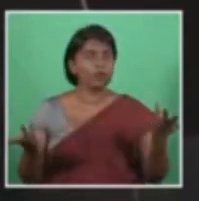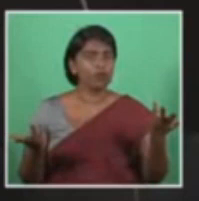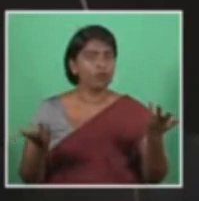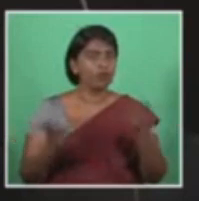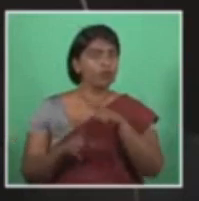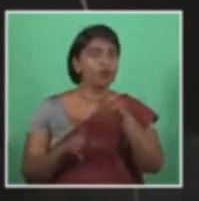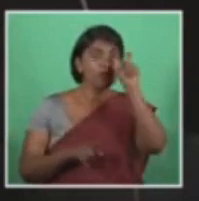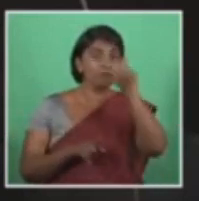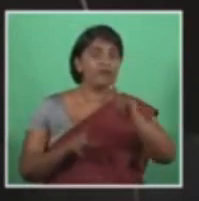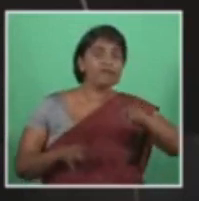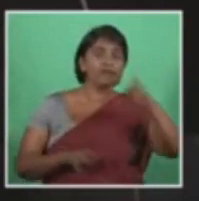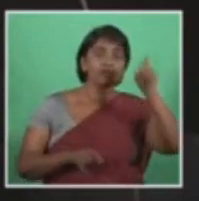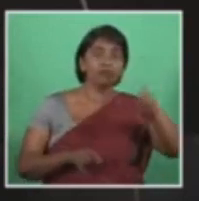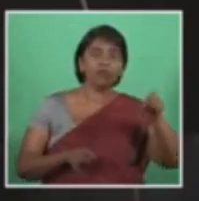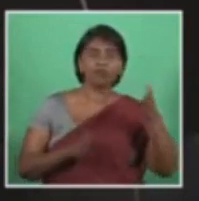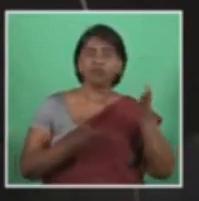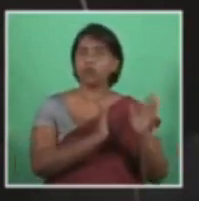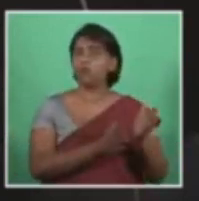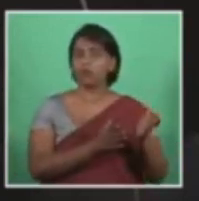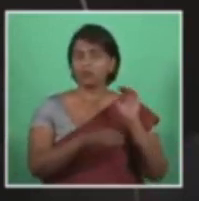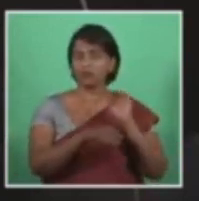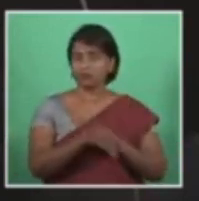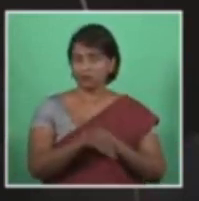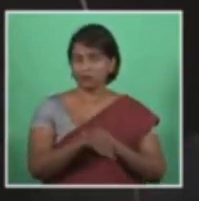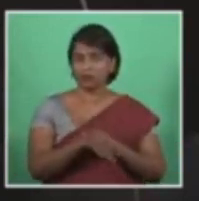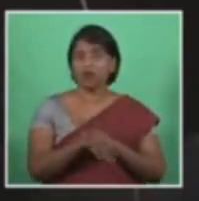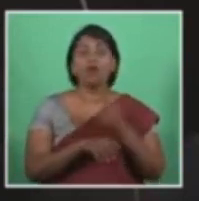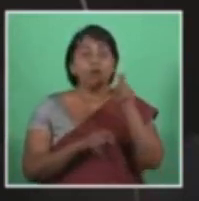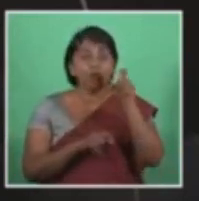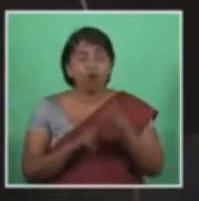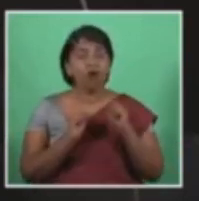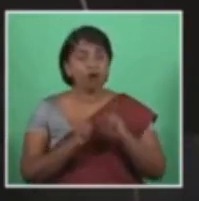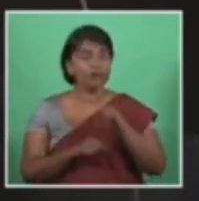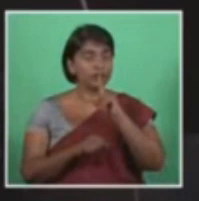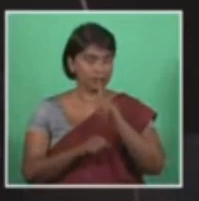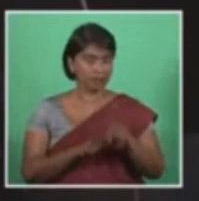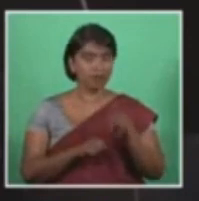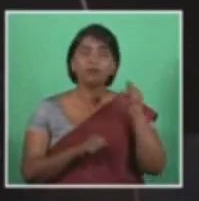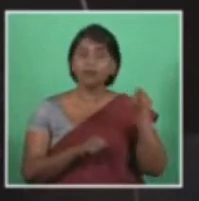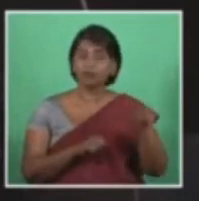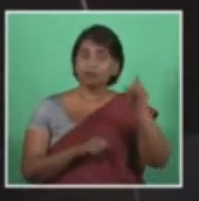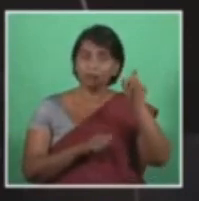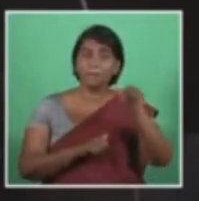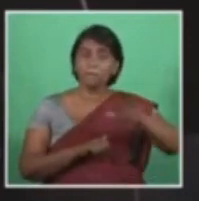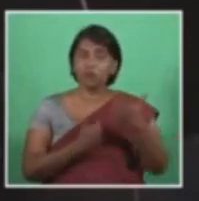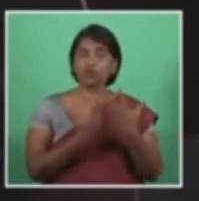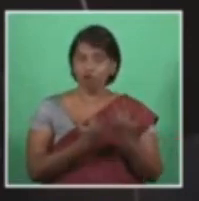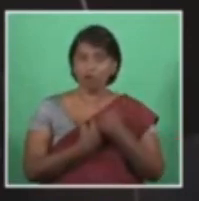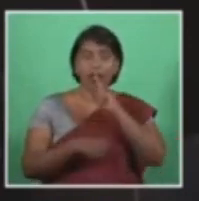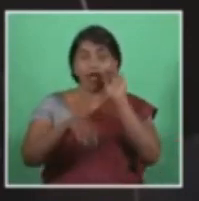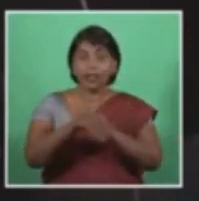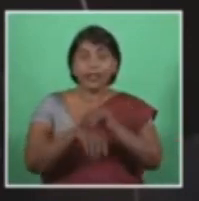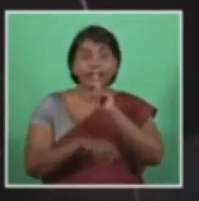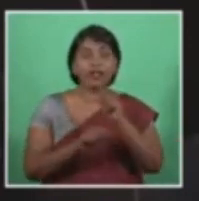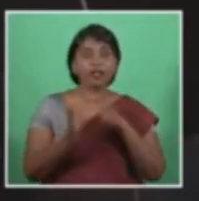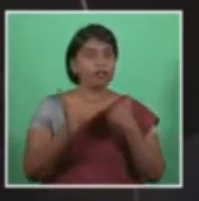මේ වෙනත් තැනැත්තෝ හඳුනාගන්නේ? කවුද කොහොමද තීරණය කරන්නේ කාටද පුනරුත්ථාපනය අවශ්‍ය කියලා?